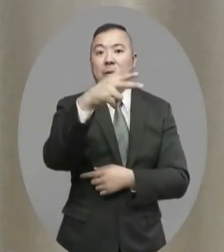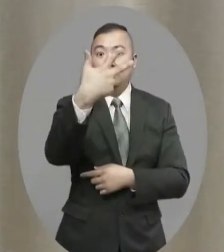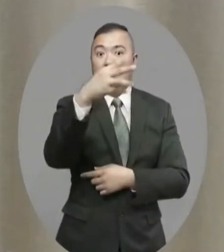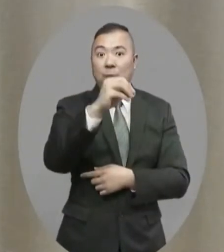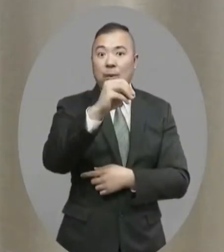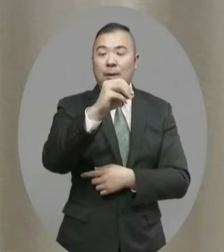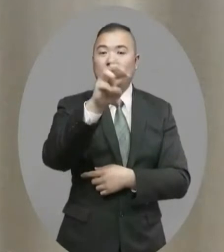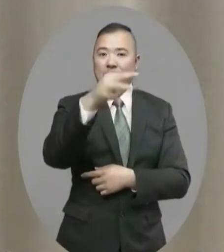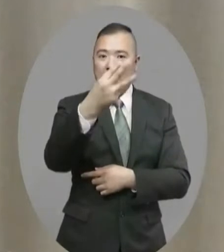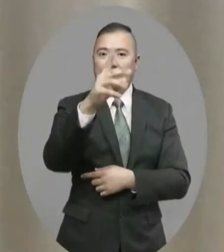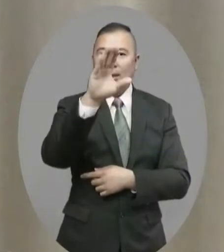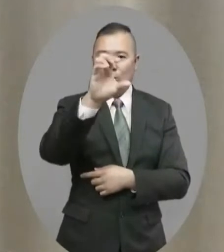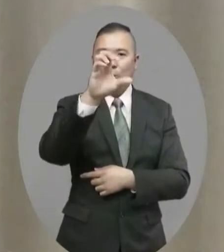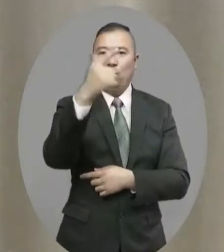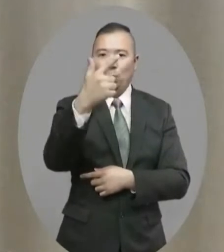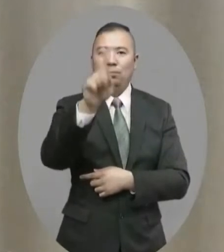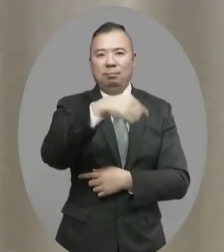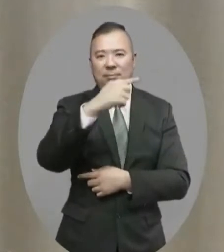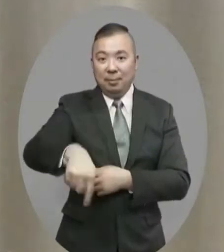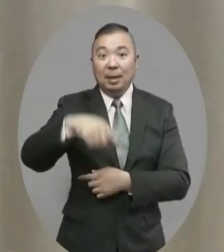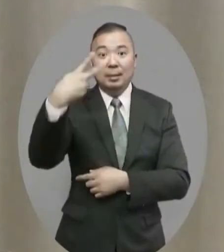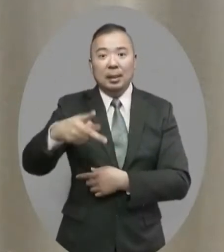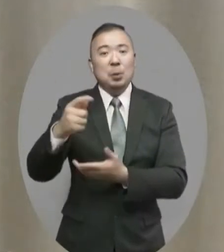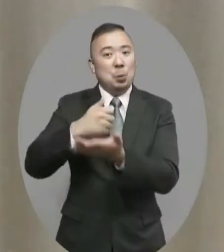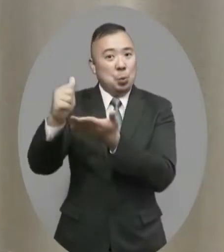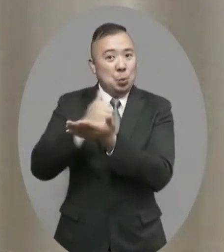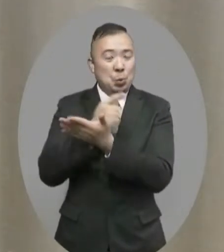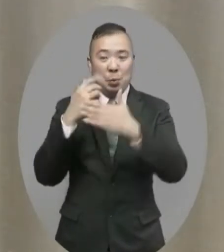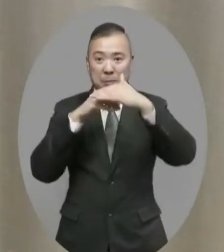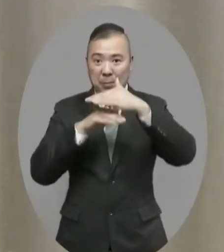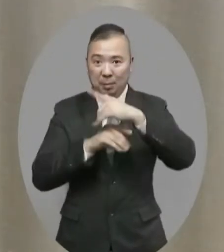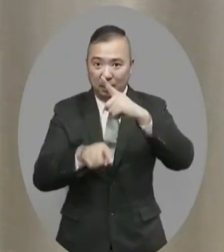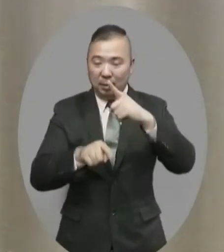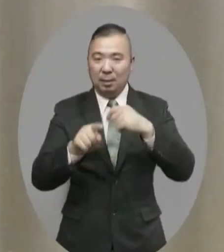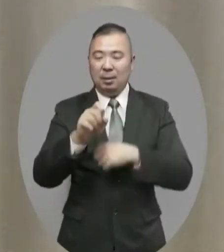70,396人。另外运输仓储业有